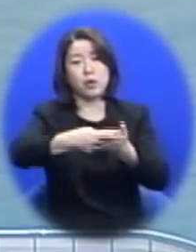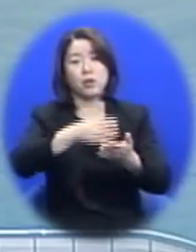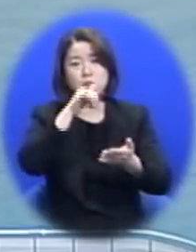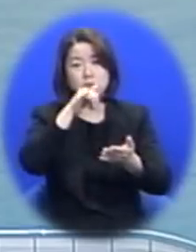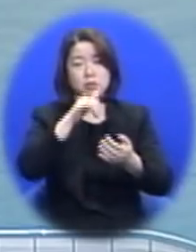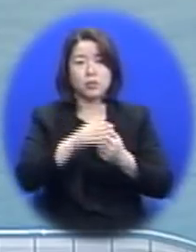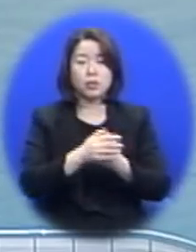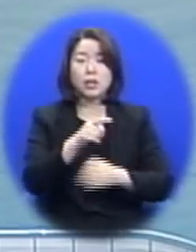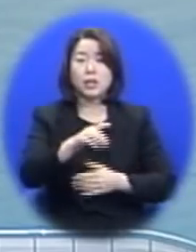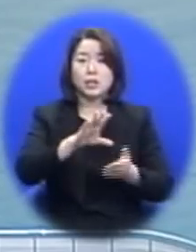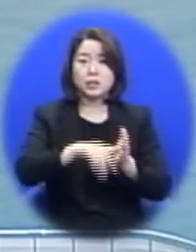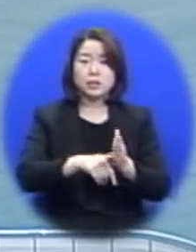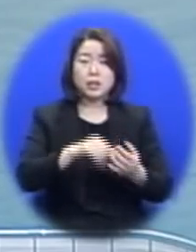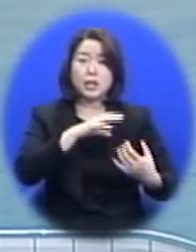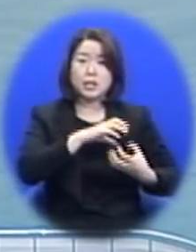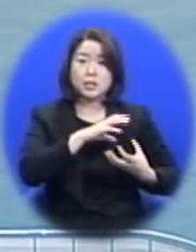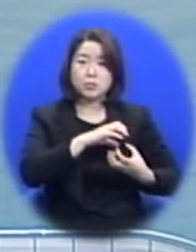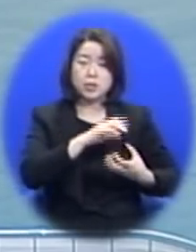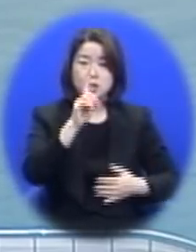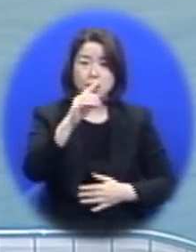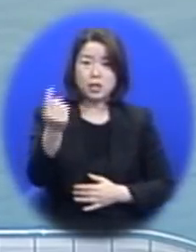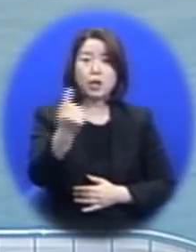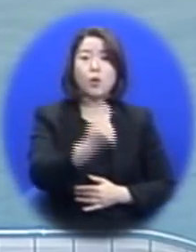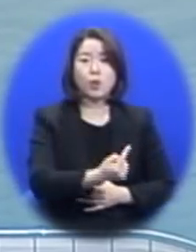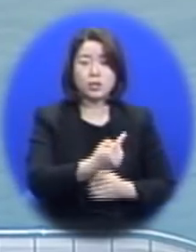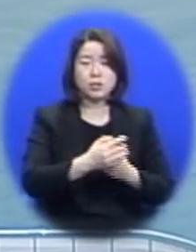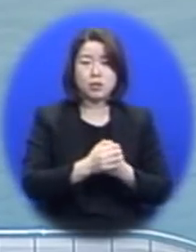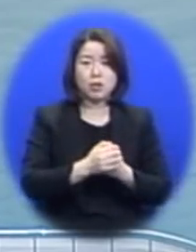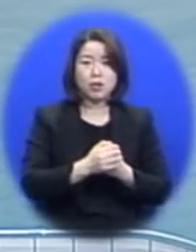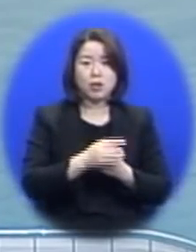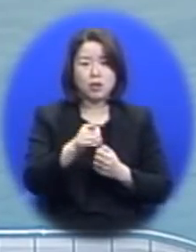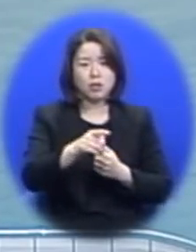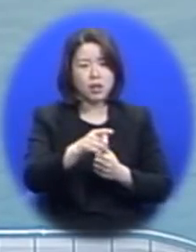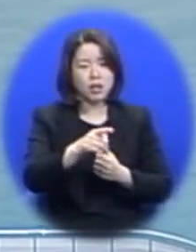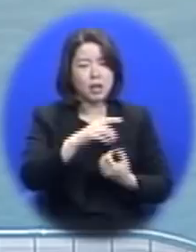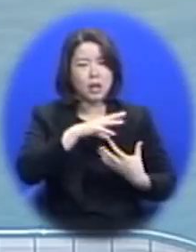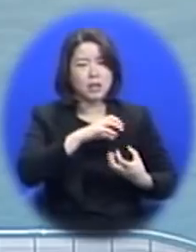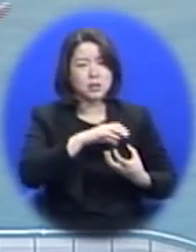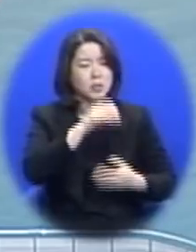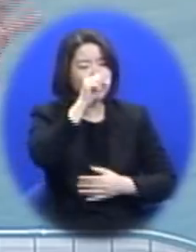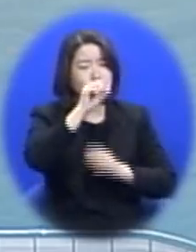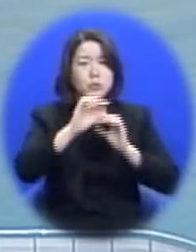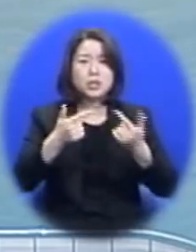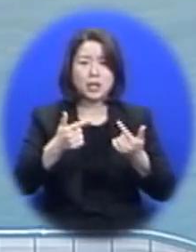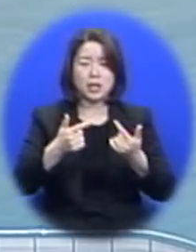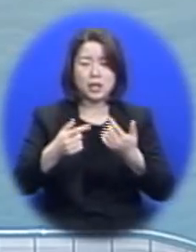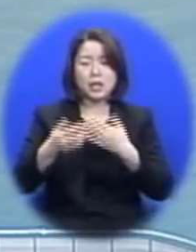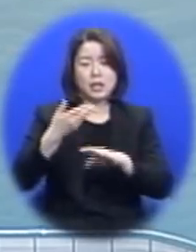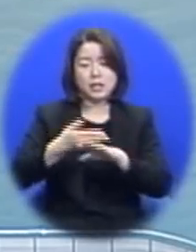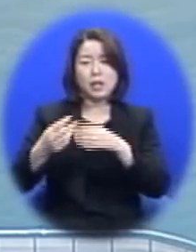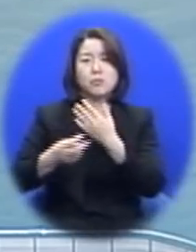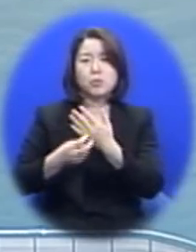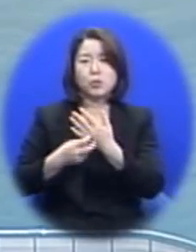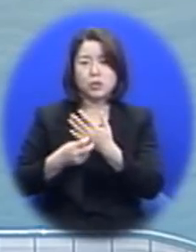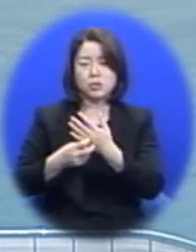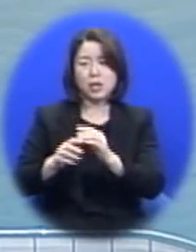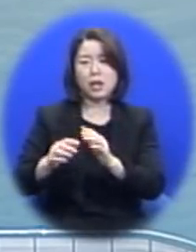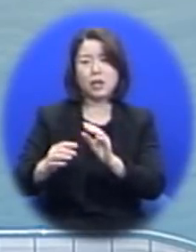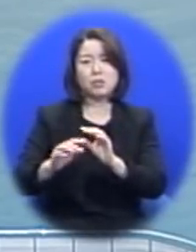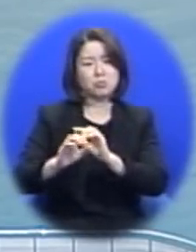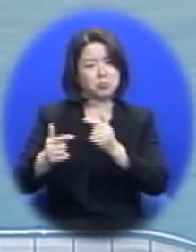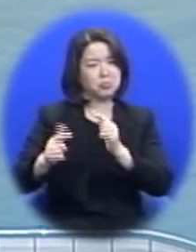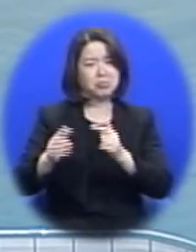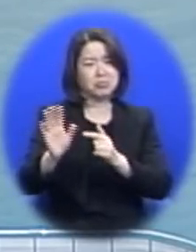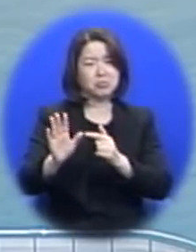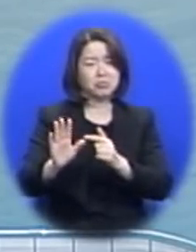그때 심장이 하나 왔는데 너무 상태가 안 좋은 심장이라 다른 병원에서 다 거절한 심장.